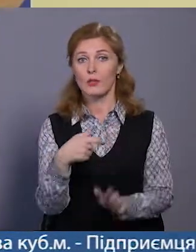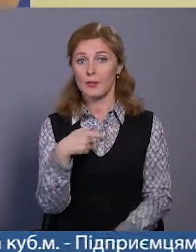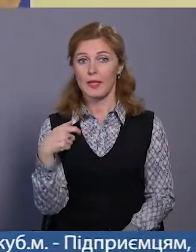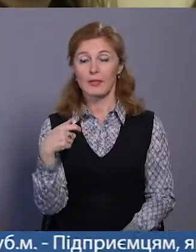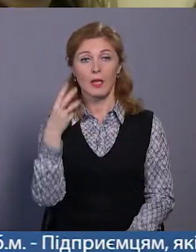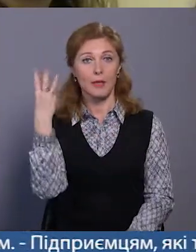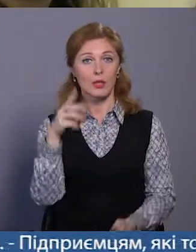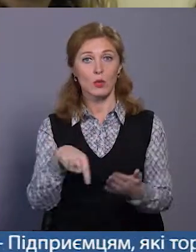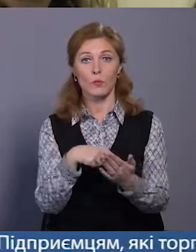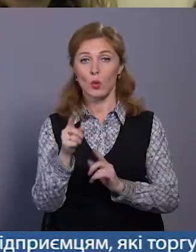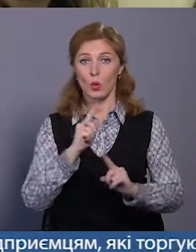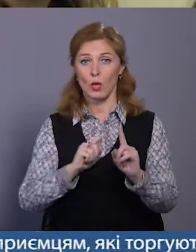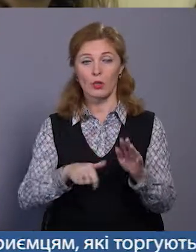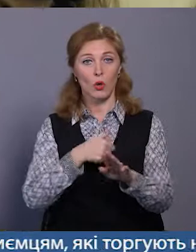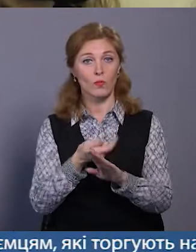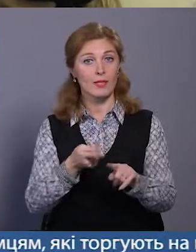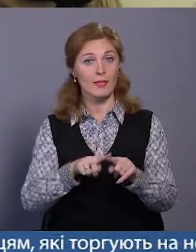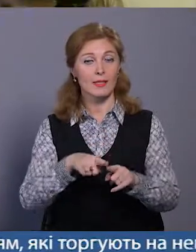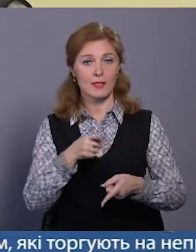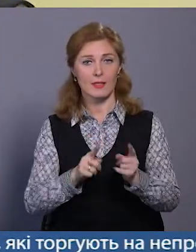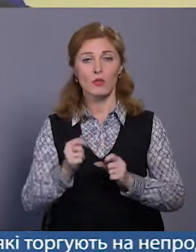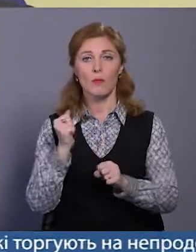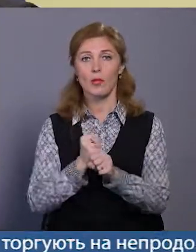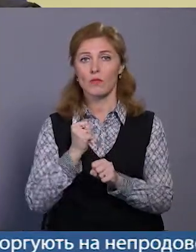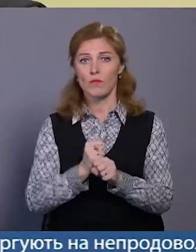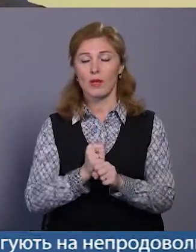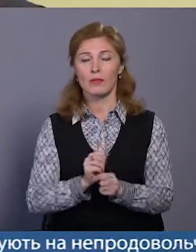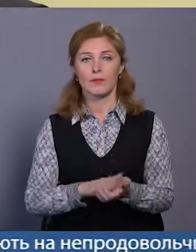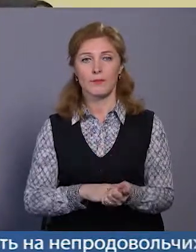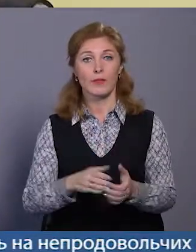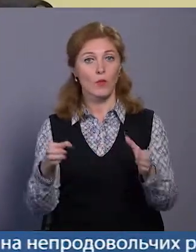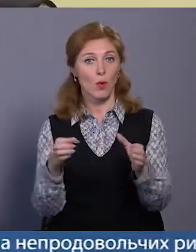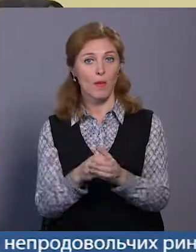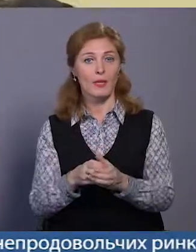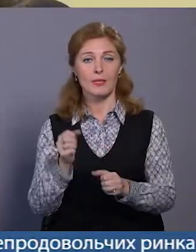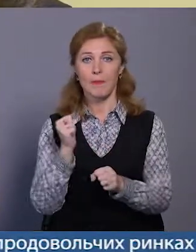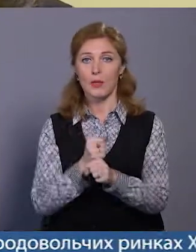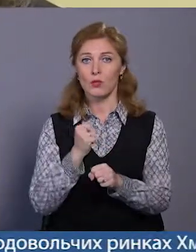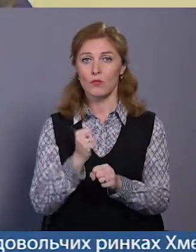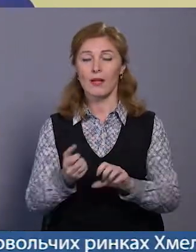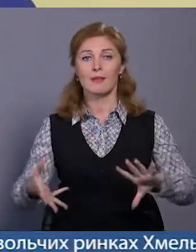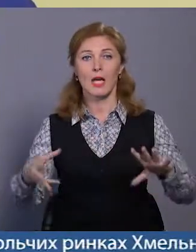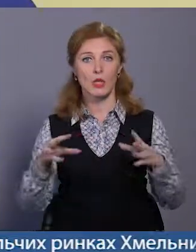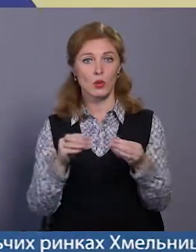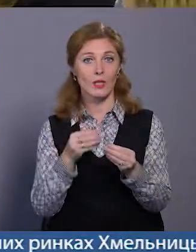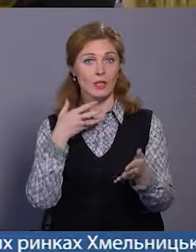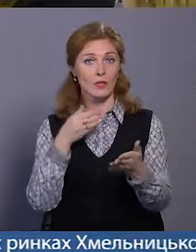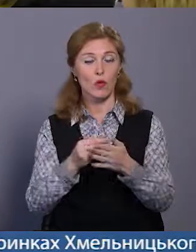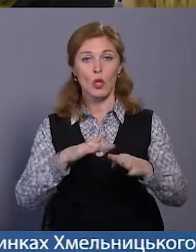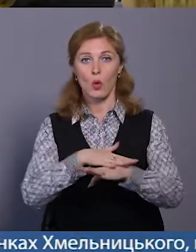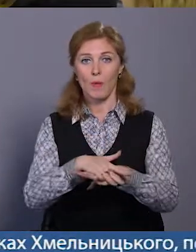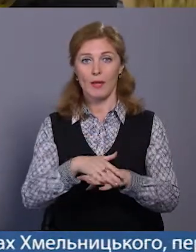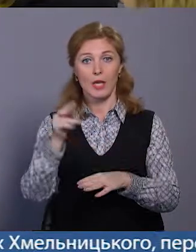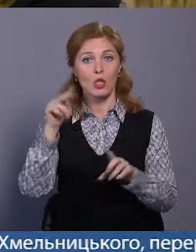Хмельницької міської ради. Головне – це дійсно працювати потужно, працювати в команді і працювати на результати своєї громади.